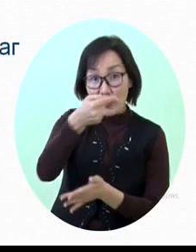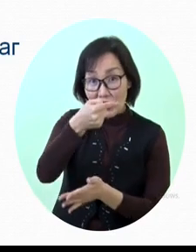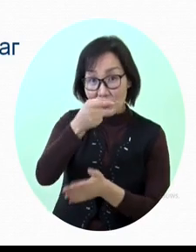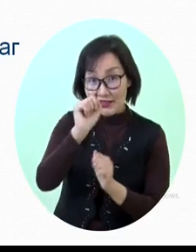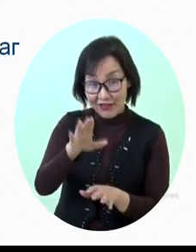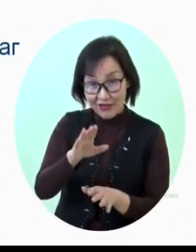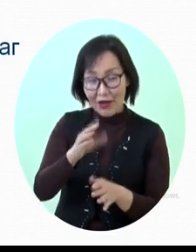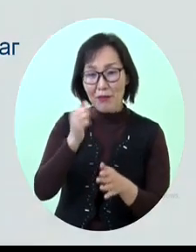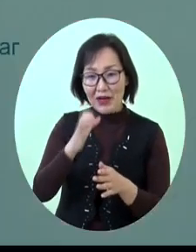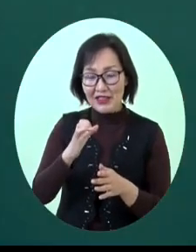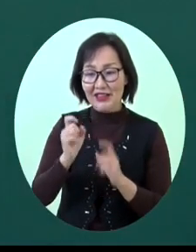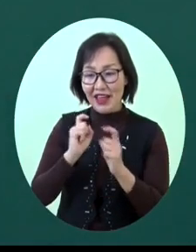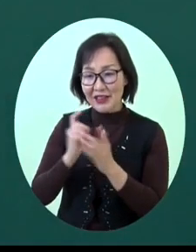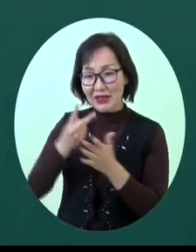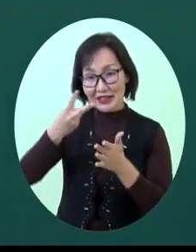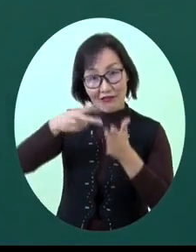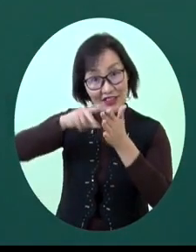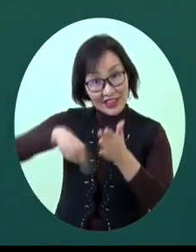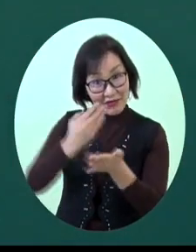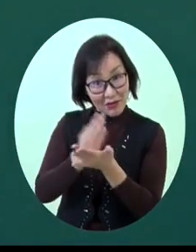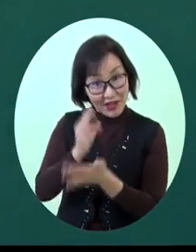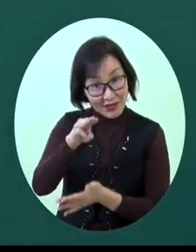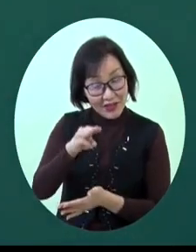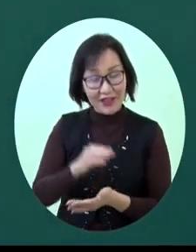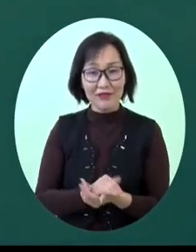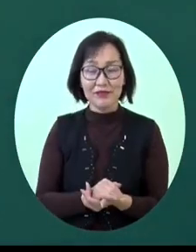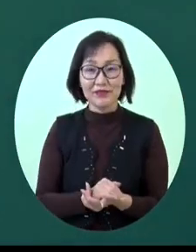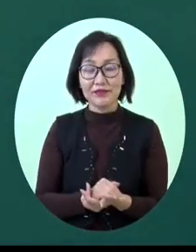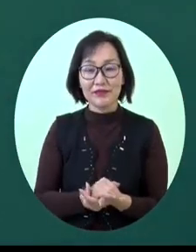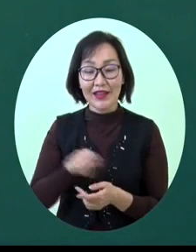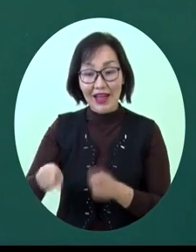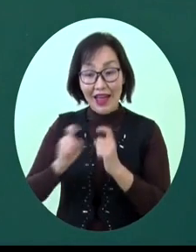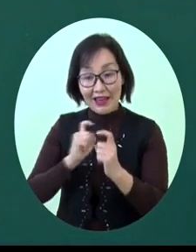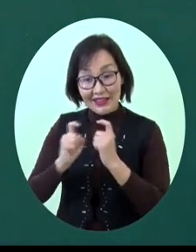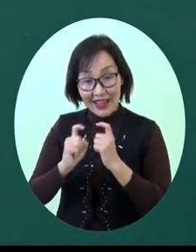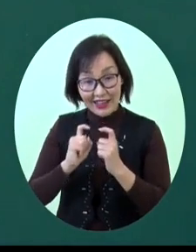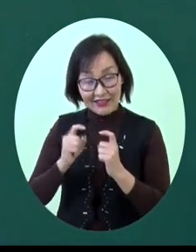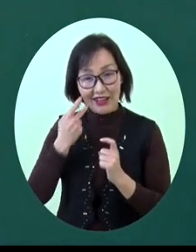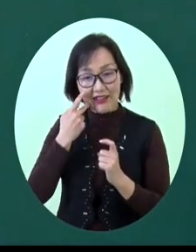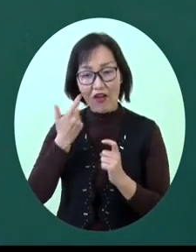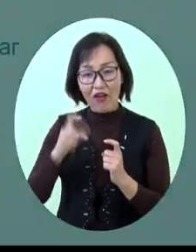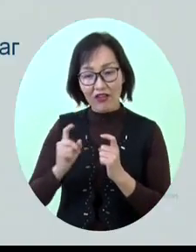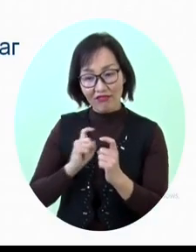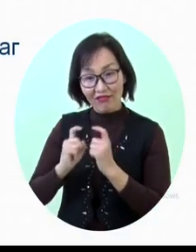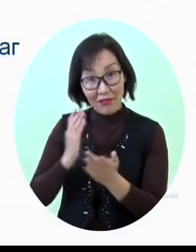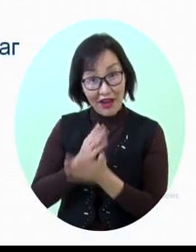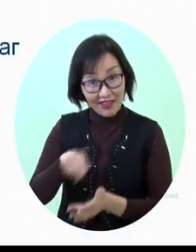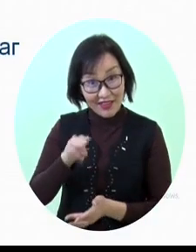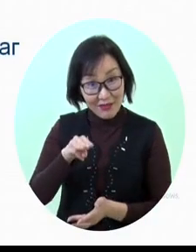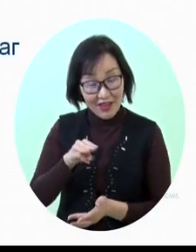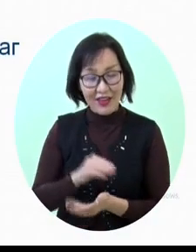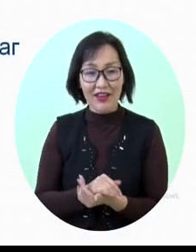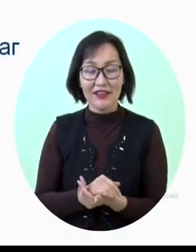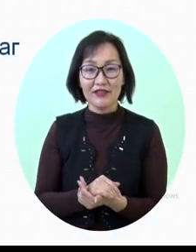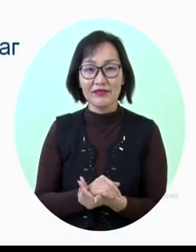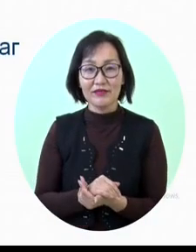За, зураас болов харилцсан ярианы өмнө бичдэг. Бидний өнөөдөр уншсан их маань харилцсан яриагаар голлож явж харилцсан